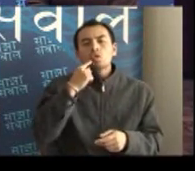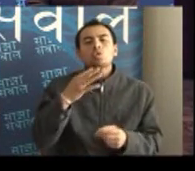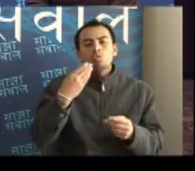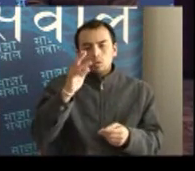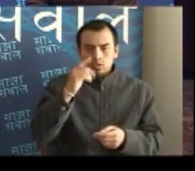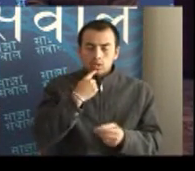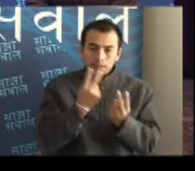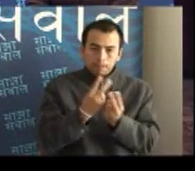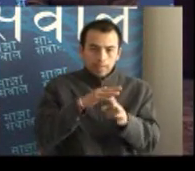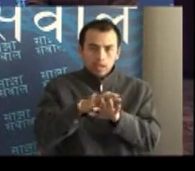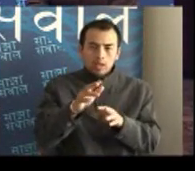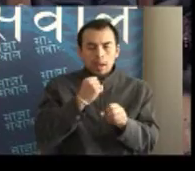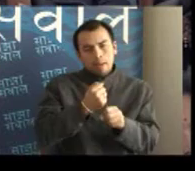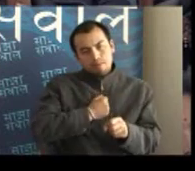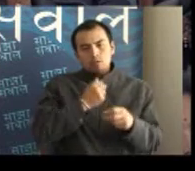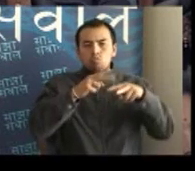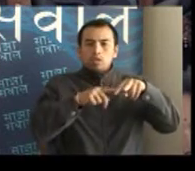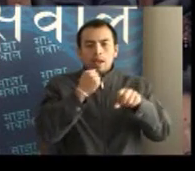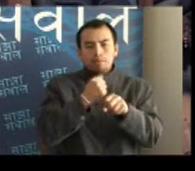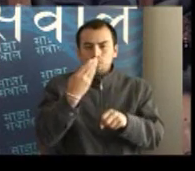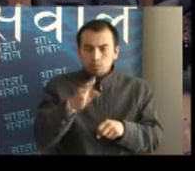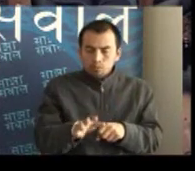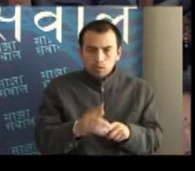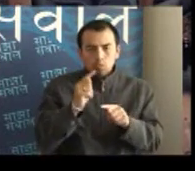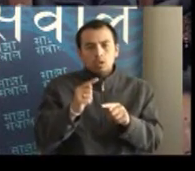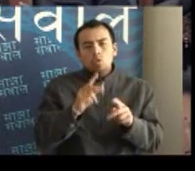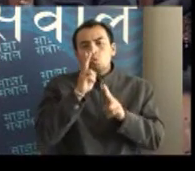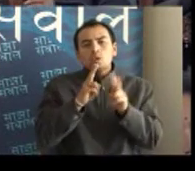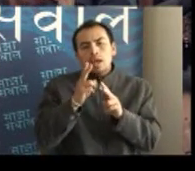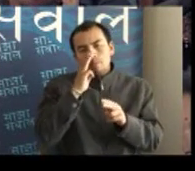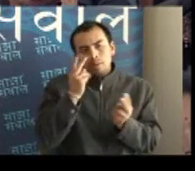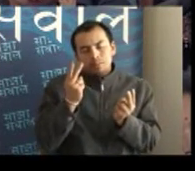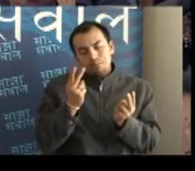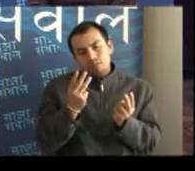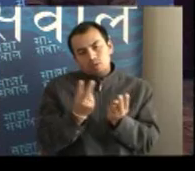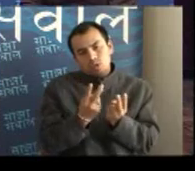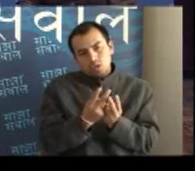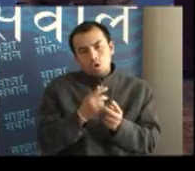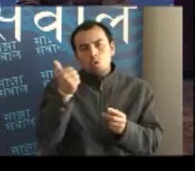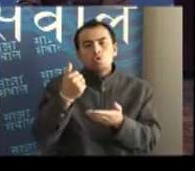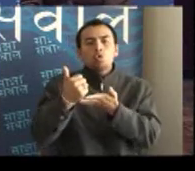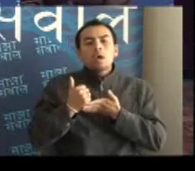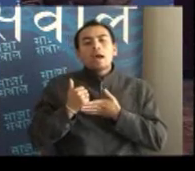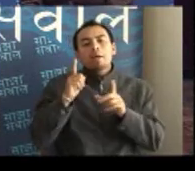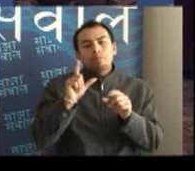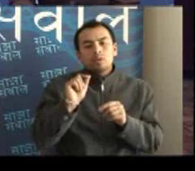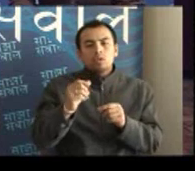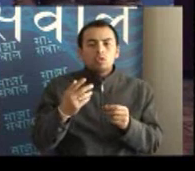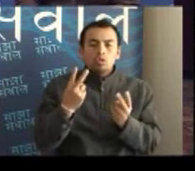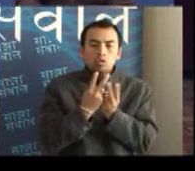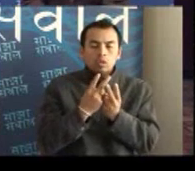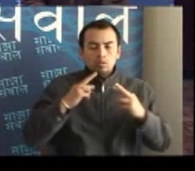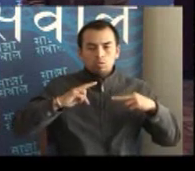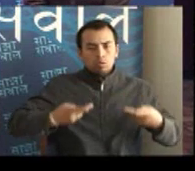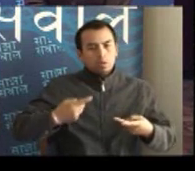भने धेरै कुराहरू त म खुट्टाले नै गर्छु आफै, अनि कुनै कुरामा चाहिँ अब मलाई अरूको सहयोग त चाहिन्छ नि, जस्तै सबै